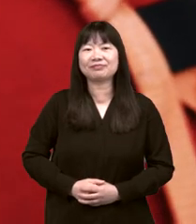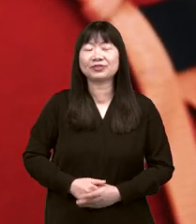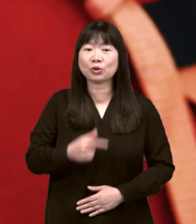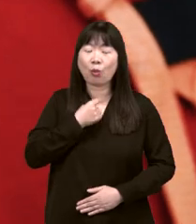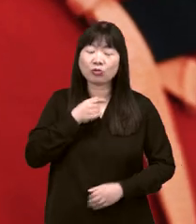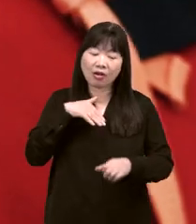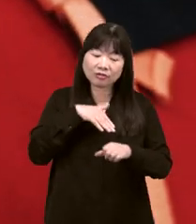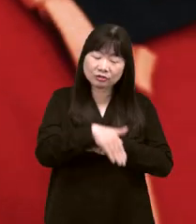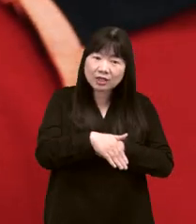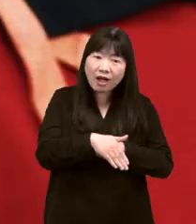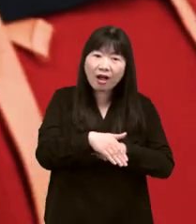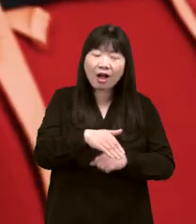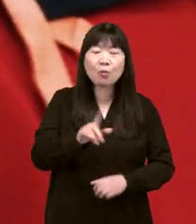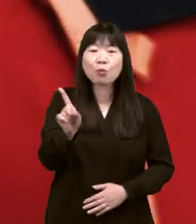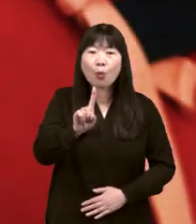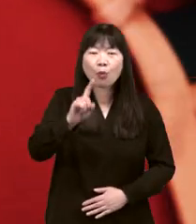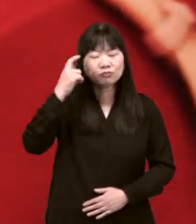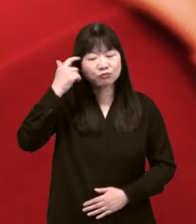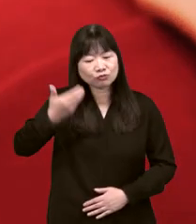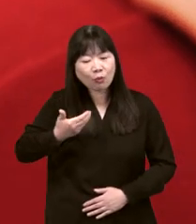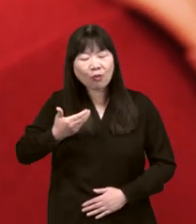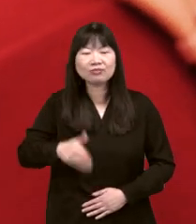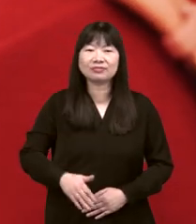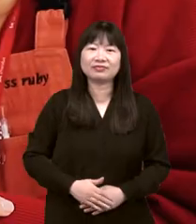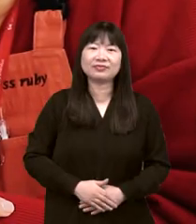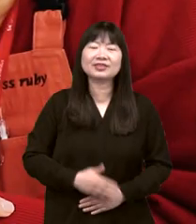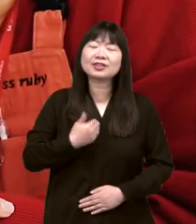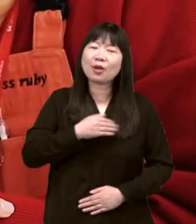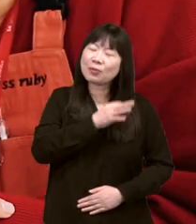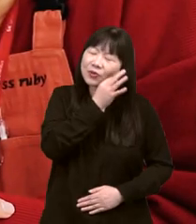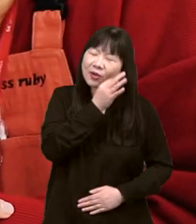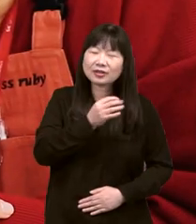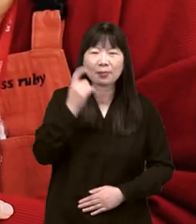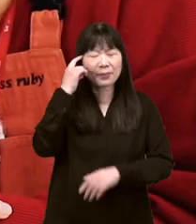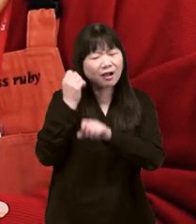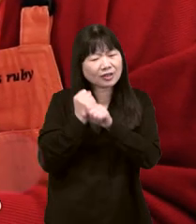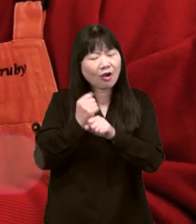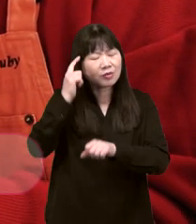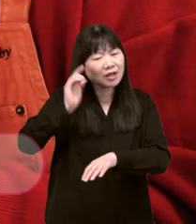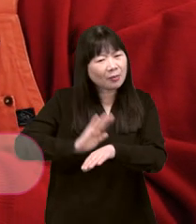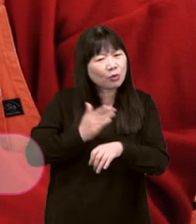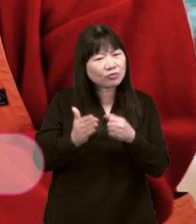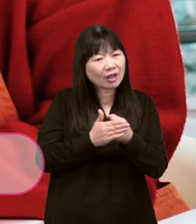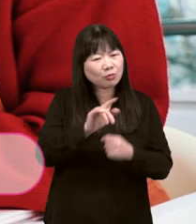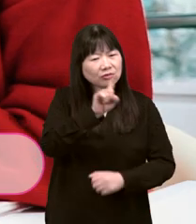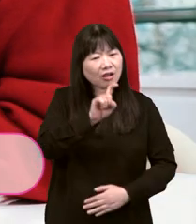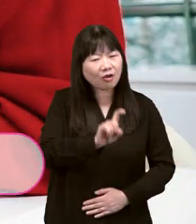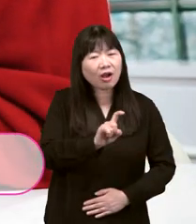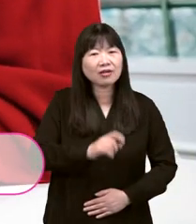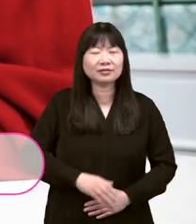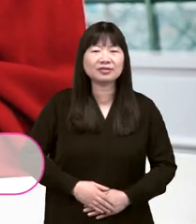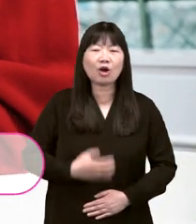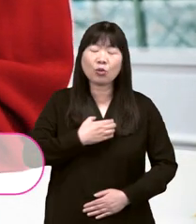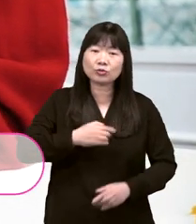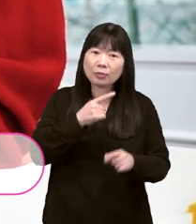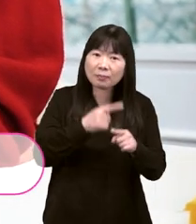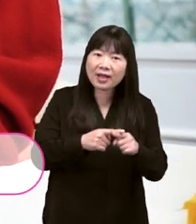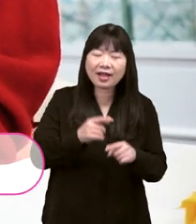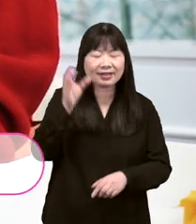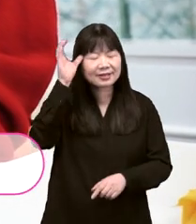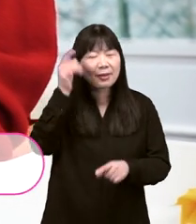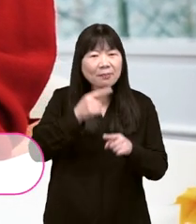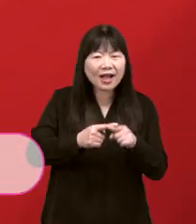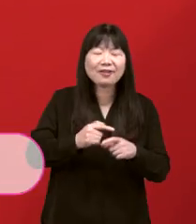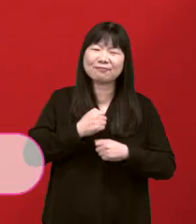원하는 스타일이 있냐고 물어보시는데 제 부끄러운 편견이나 선입견 때문일까요? 걱정 반 기대반으로